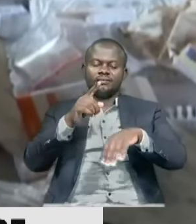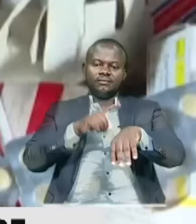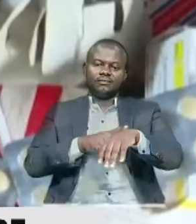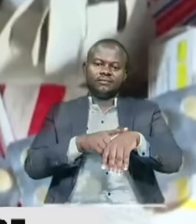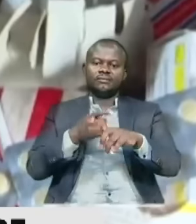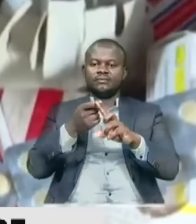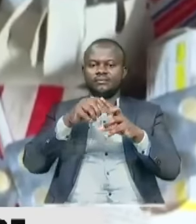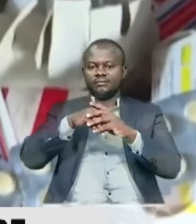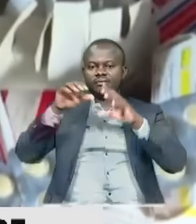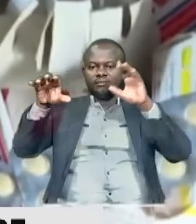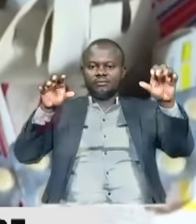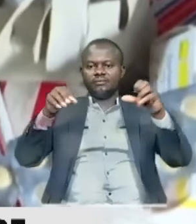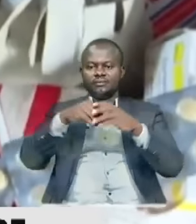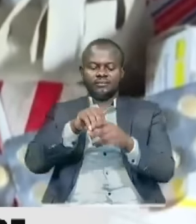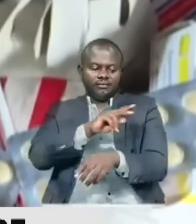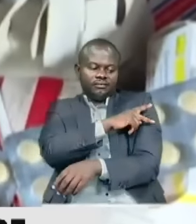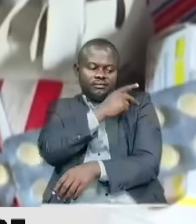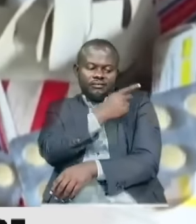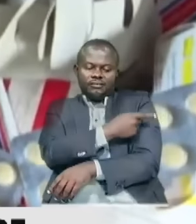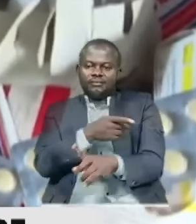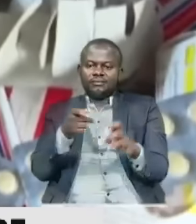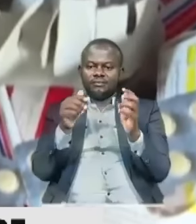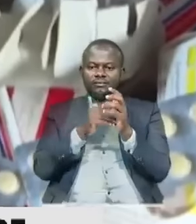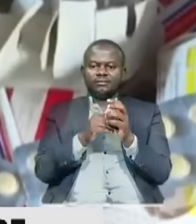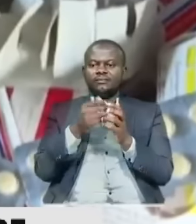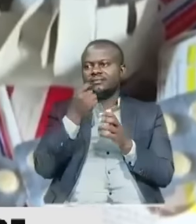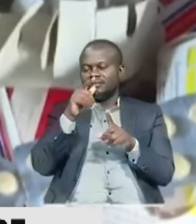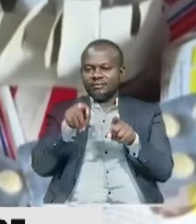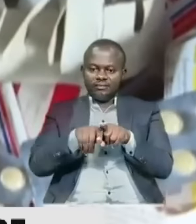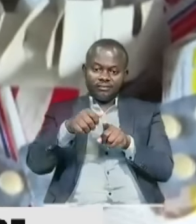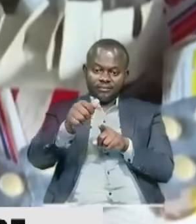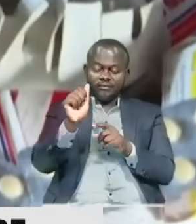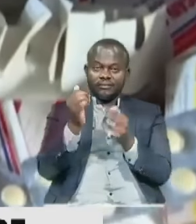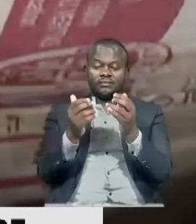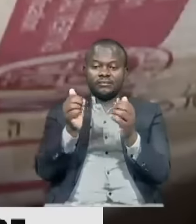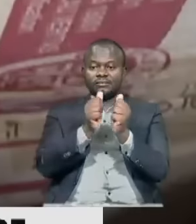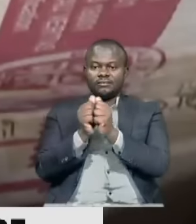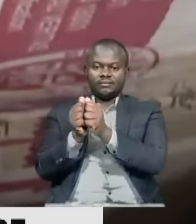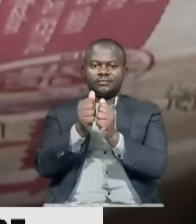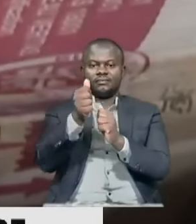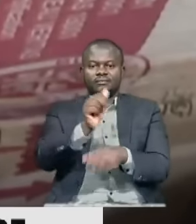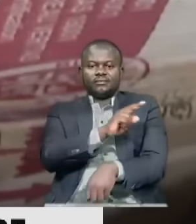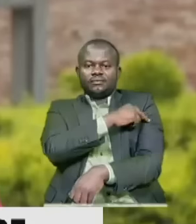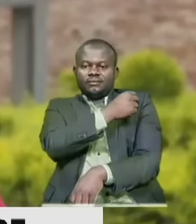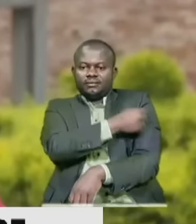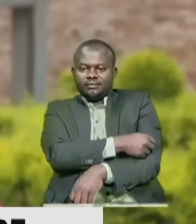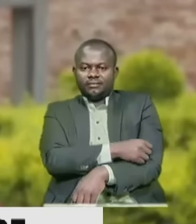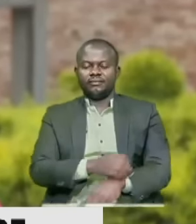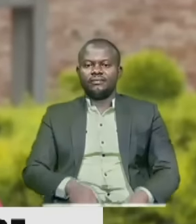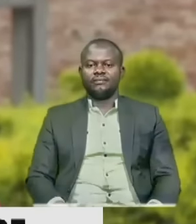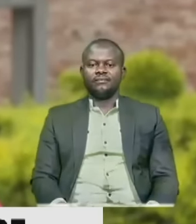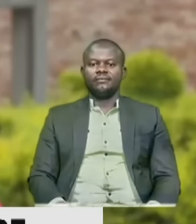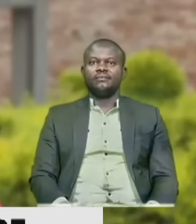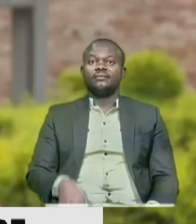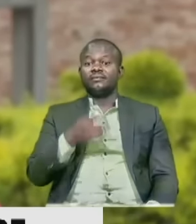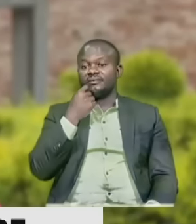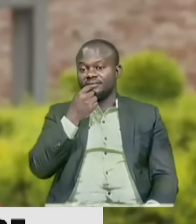ivanwa hirya no hino mu mafarmasi, imiti nk'iyi ngo bayitwikira hamwe n'ibi byo kwa muganga. Ku imiti yo kwa